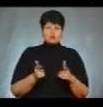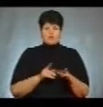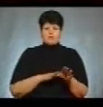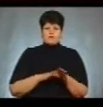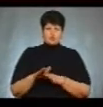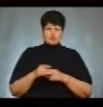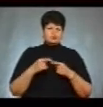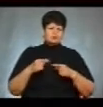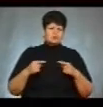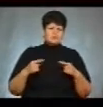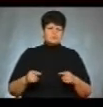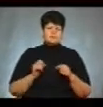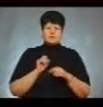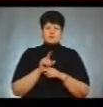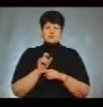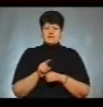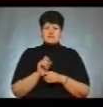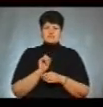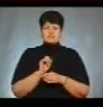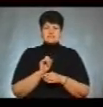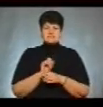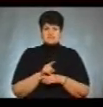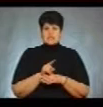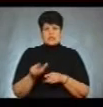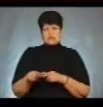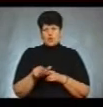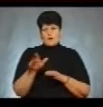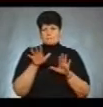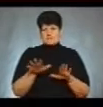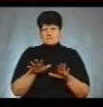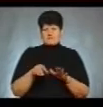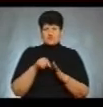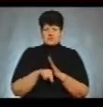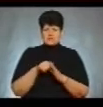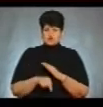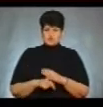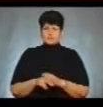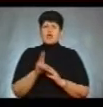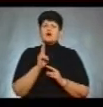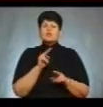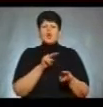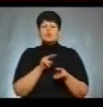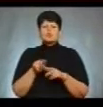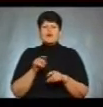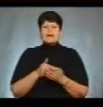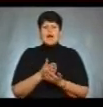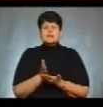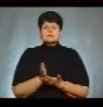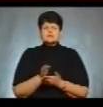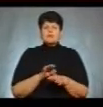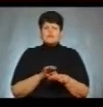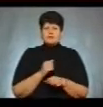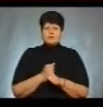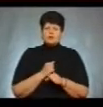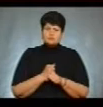виконувати любі поставлені завдання на дорогах місцевого значення. А скажіть, хто контролює якість проведених робіт і в